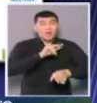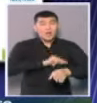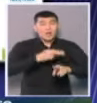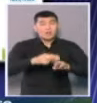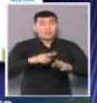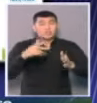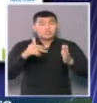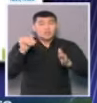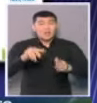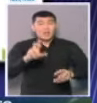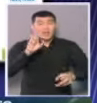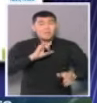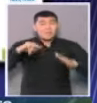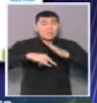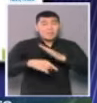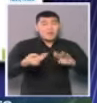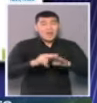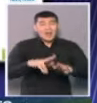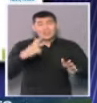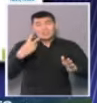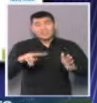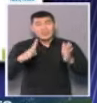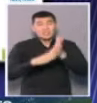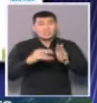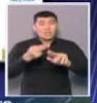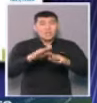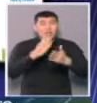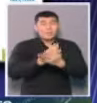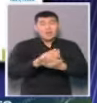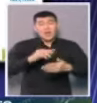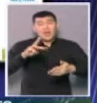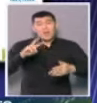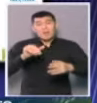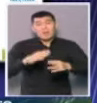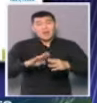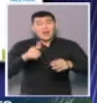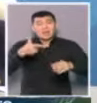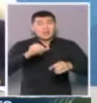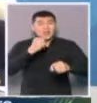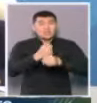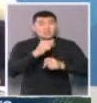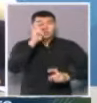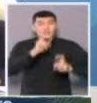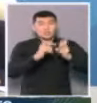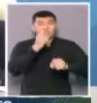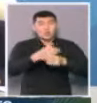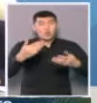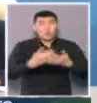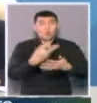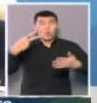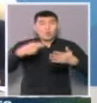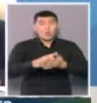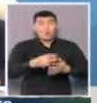981,8 тысяч тонн нефти и 29,6 миллиона кубометров попутного газа. В рамках новых